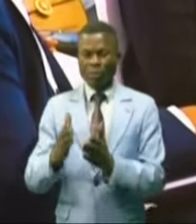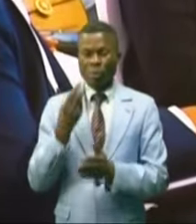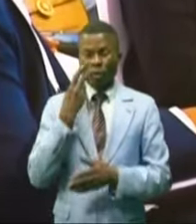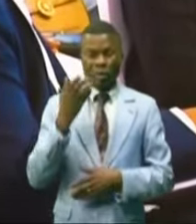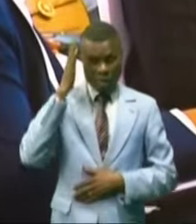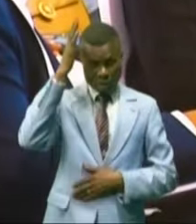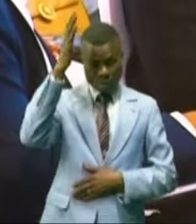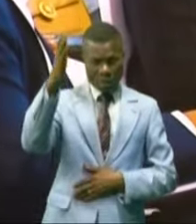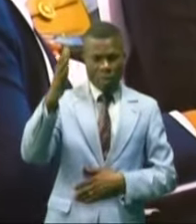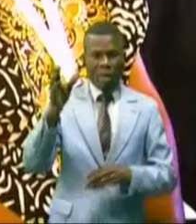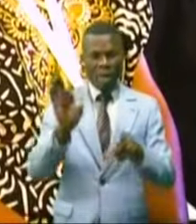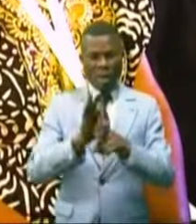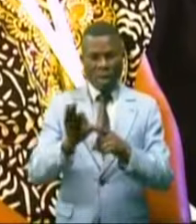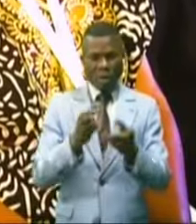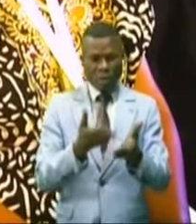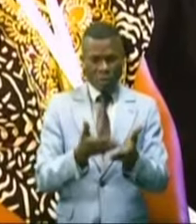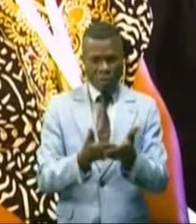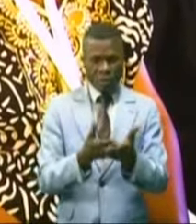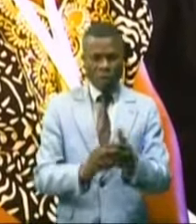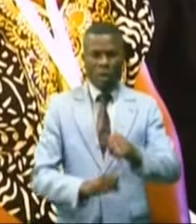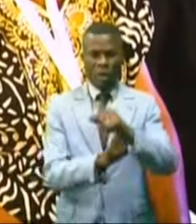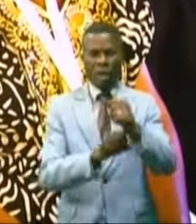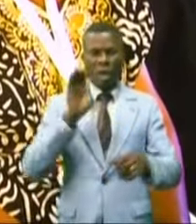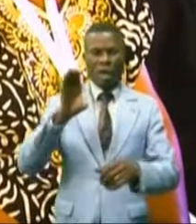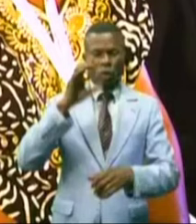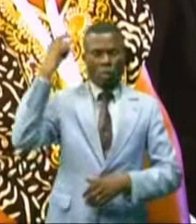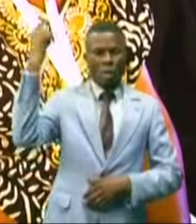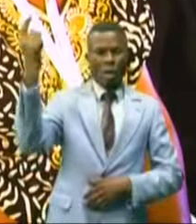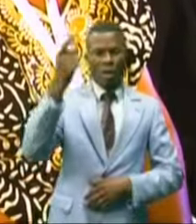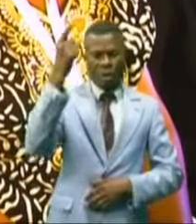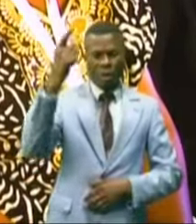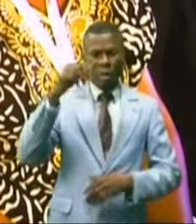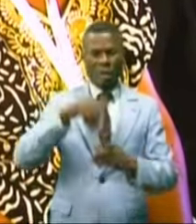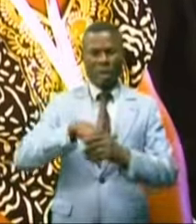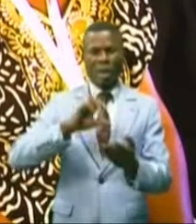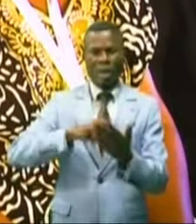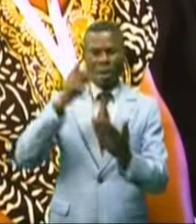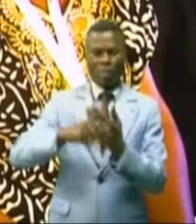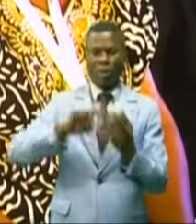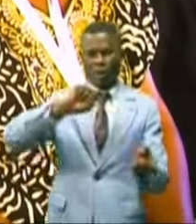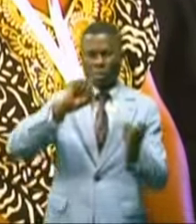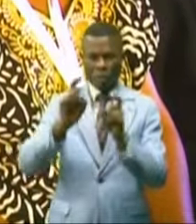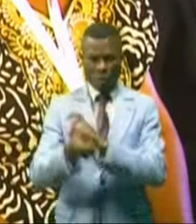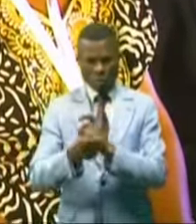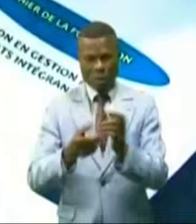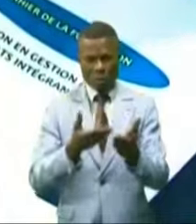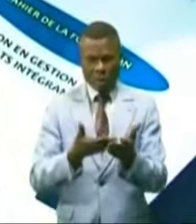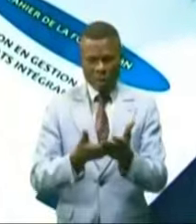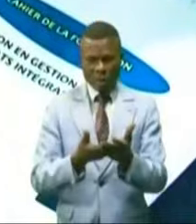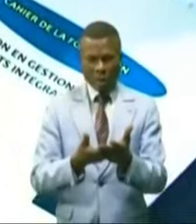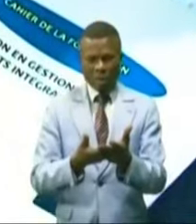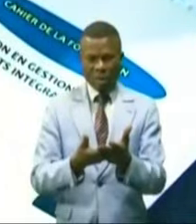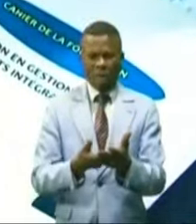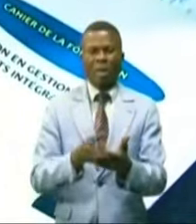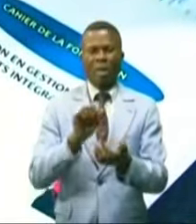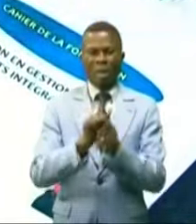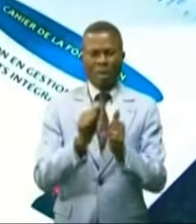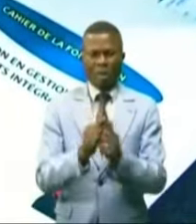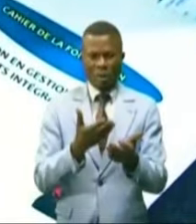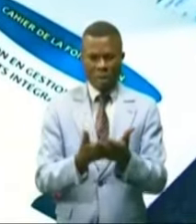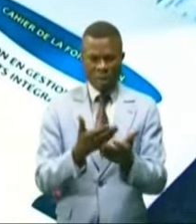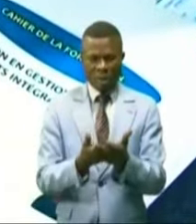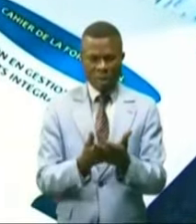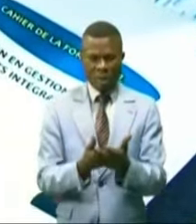perspectives. Ces assises, appuyées par la Banque mondiale à travers son projet Transforme, dans le cadre de la composante dédiée